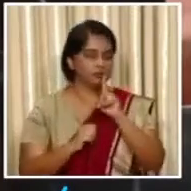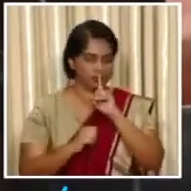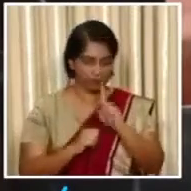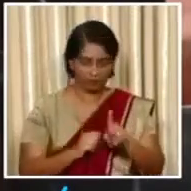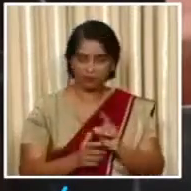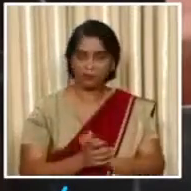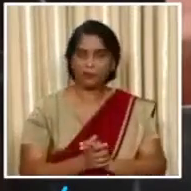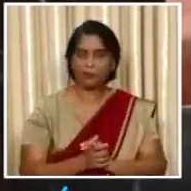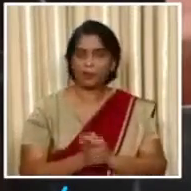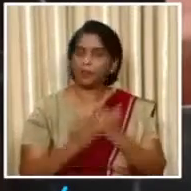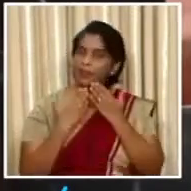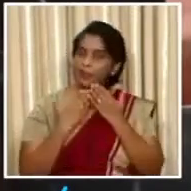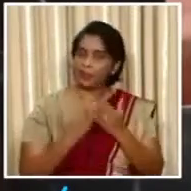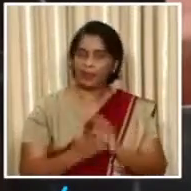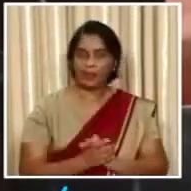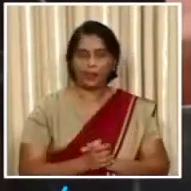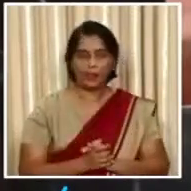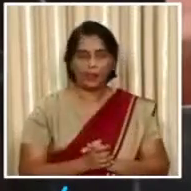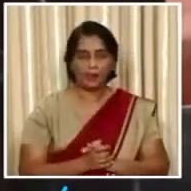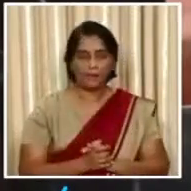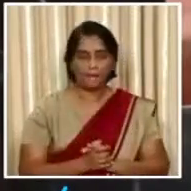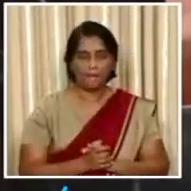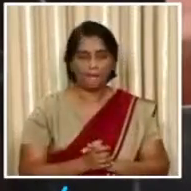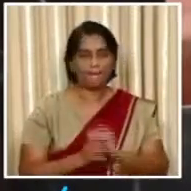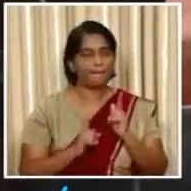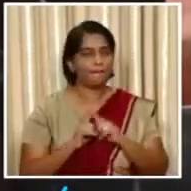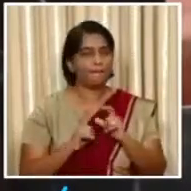கல்வி அமைச்சரை கேட்டுக்கொள்கின்றேன். நன்றி.